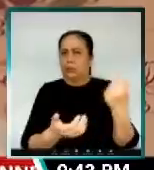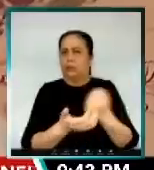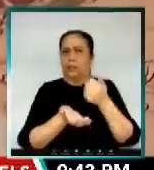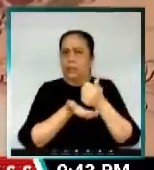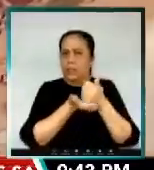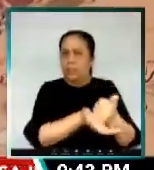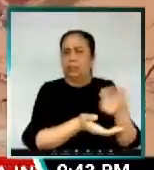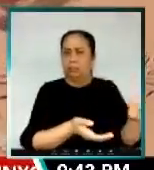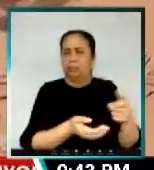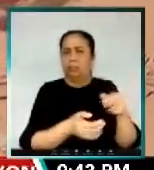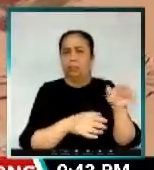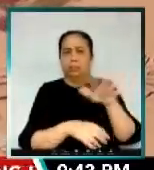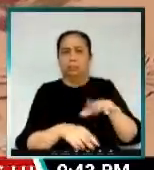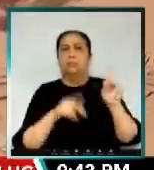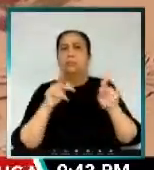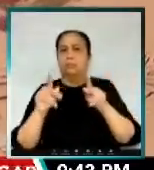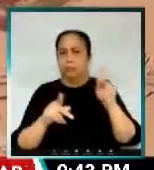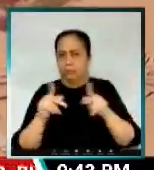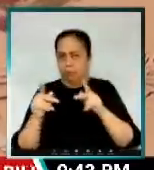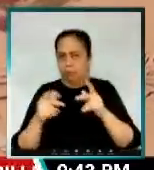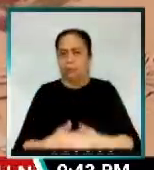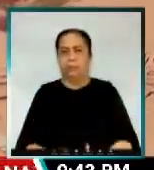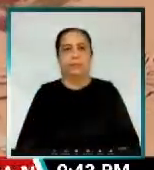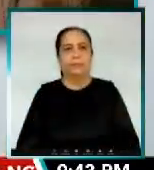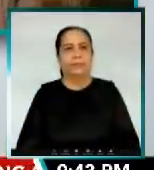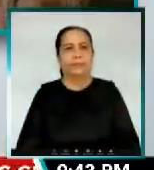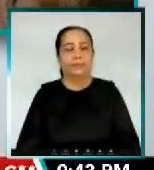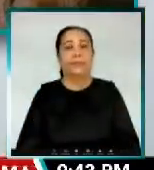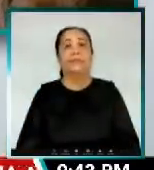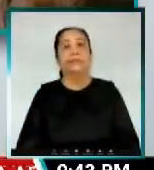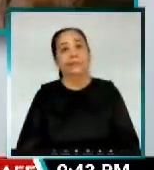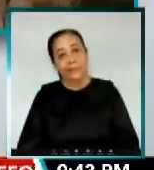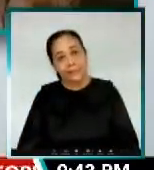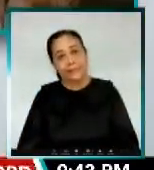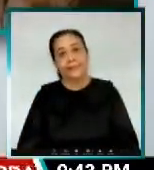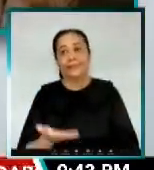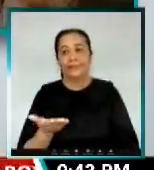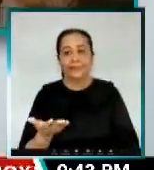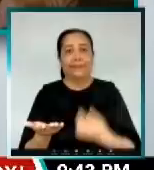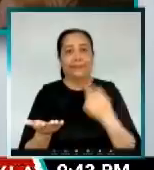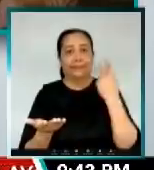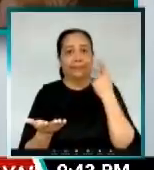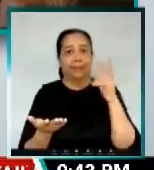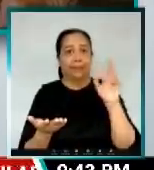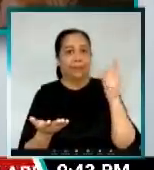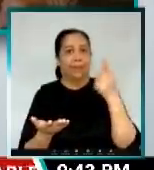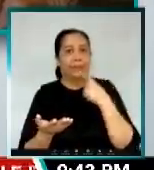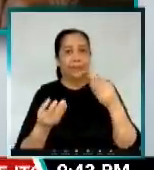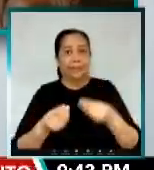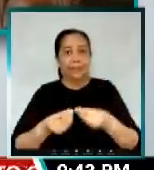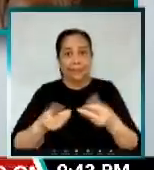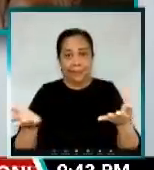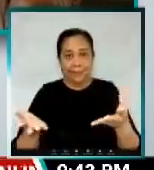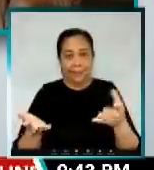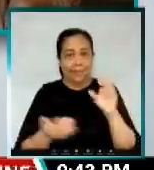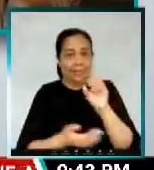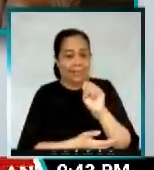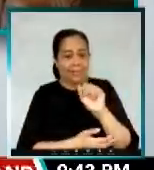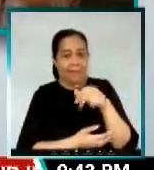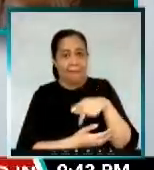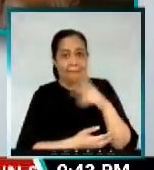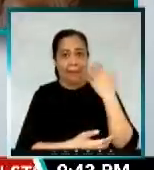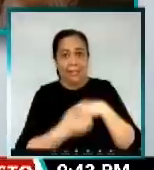mga kababayan. Atom? Ayun na nga, Katrina, nung unang ipinamahagi itong SAP last year, ang